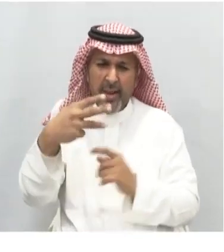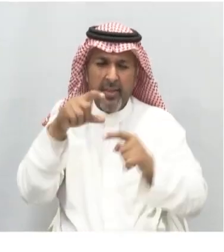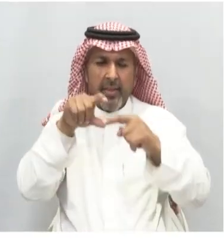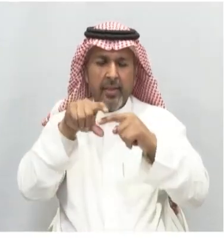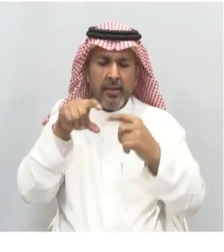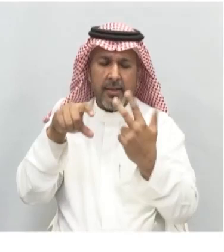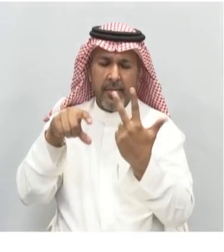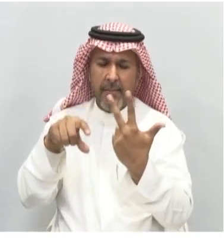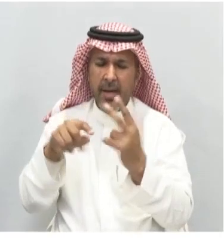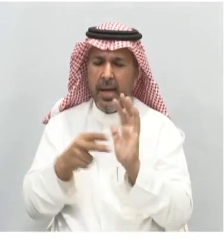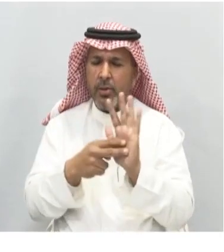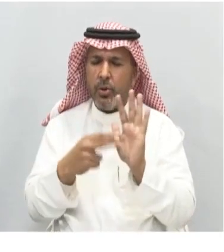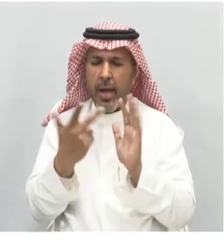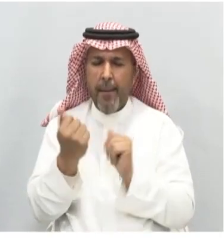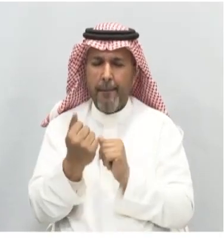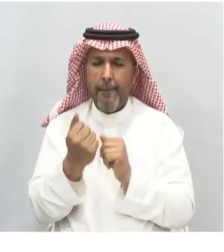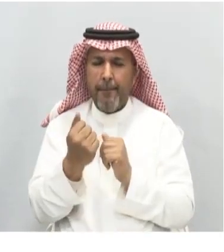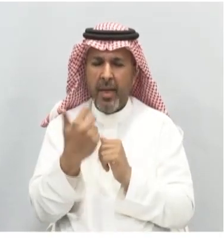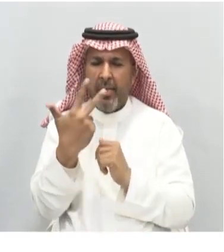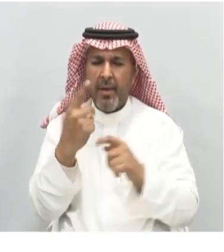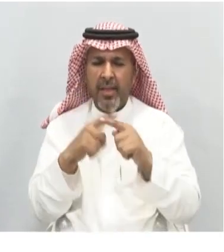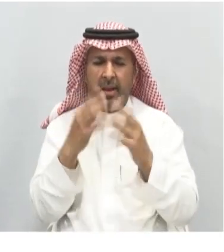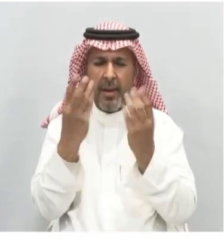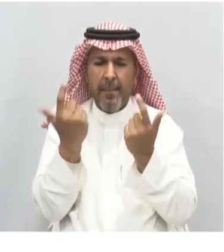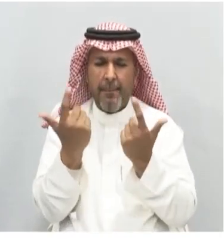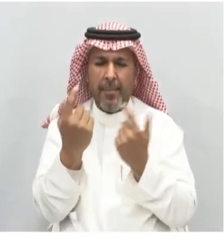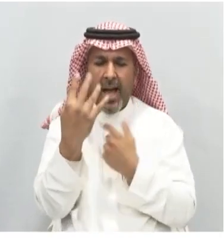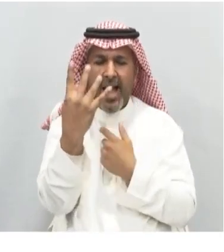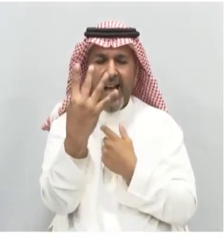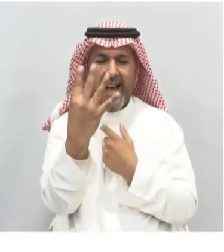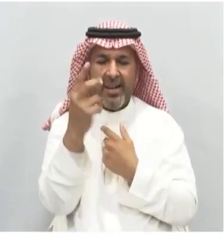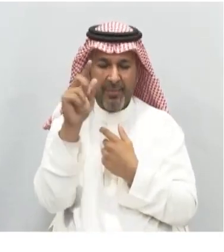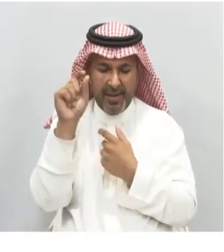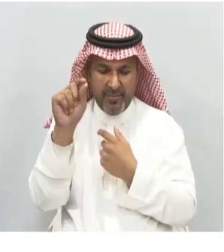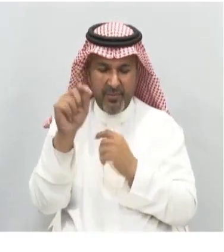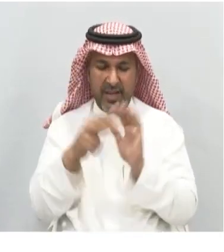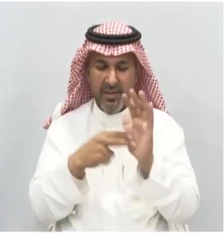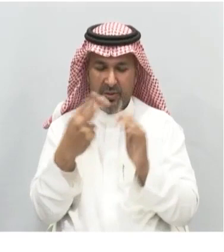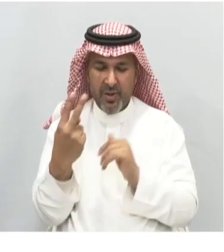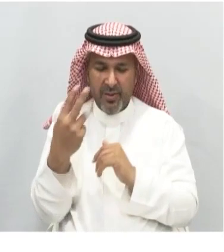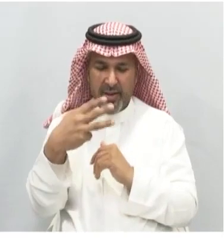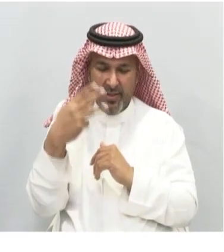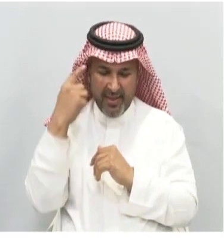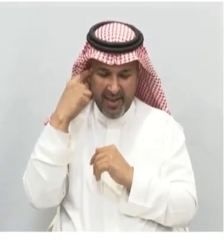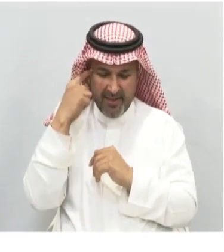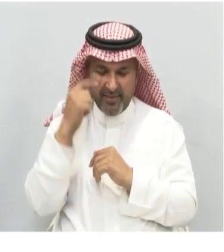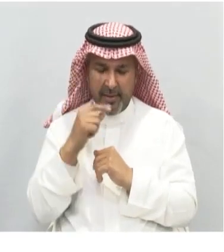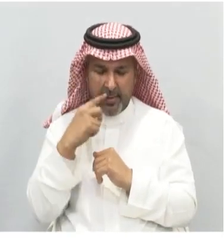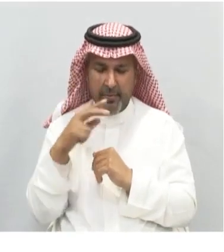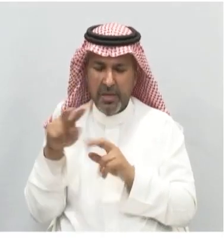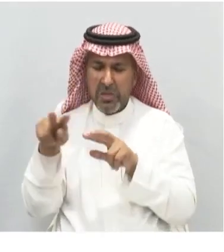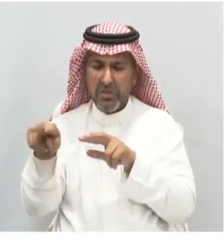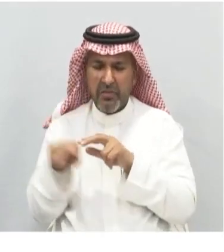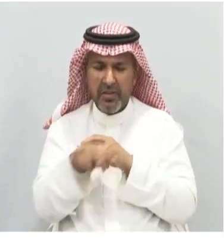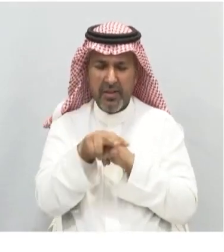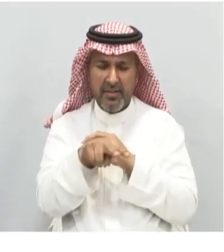ا تس 8 يا ابطال تساوي 4 بارك الله فيكم طيب يا ابطال لدينا هنا صفرين